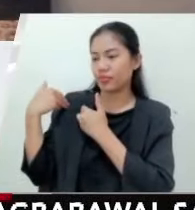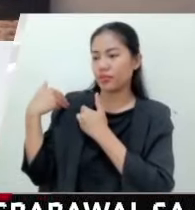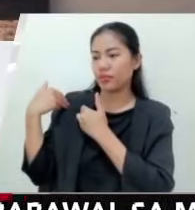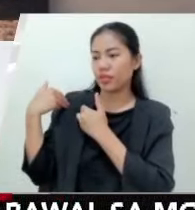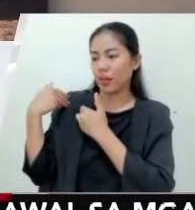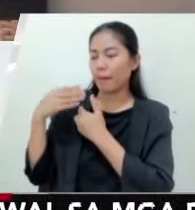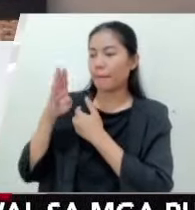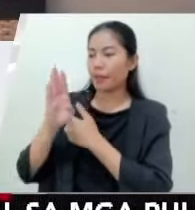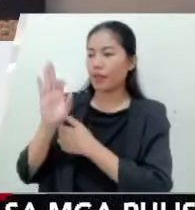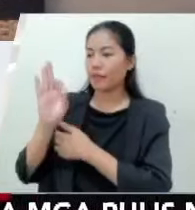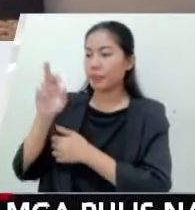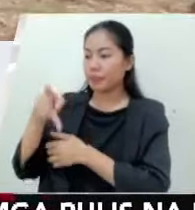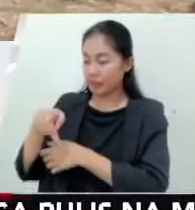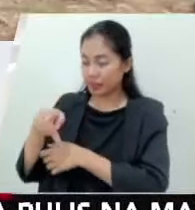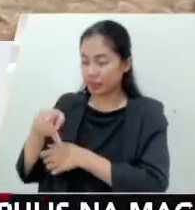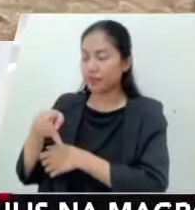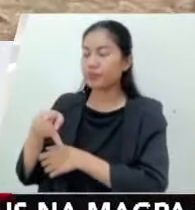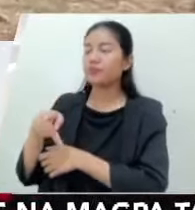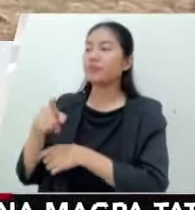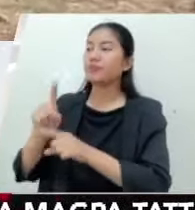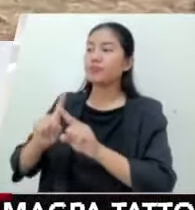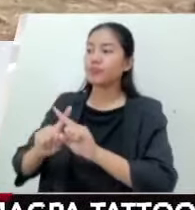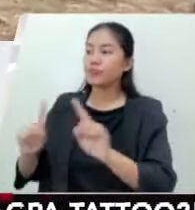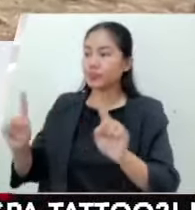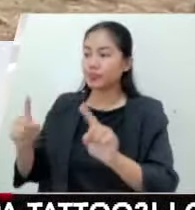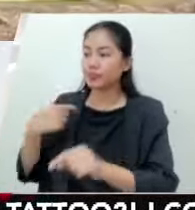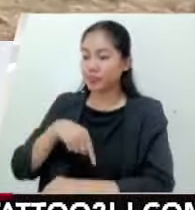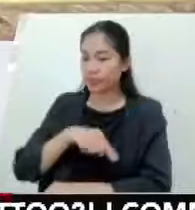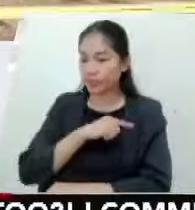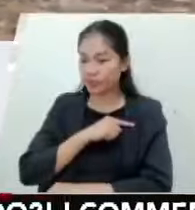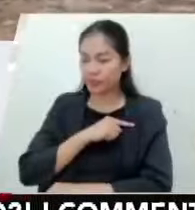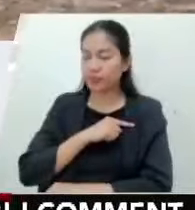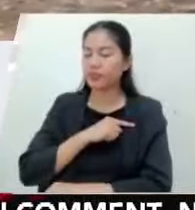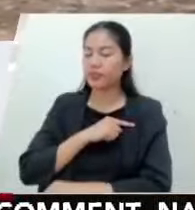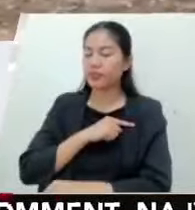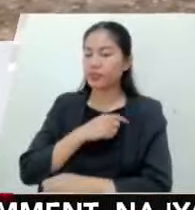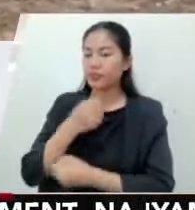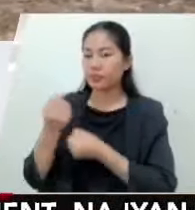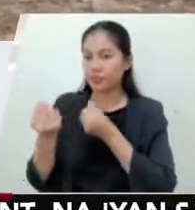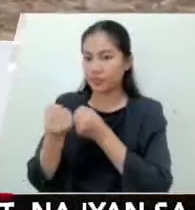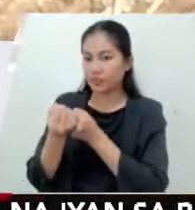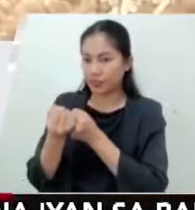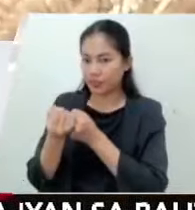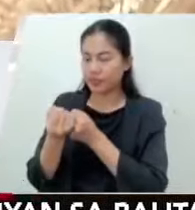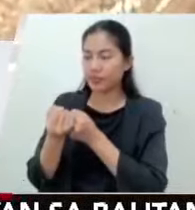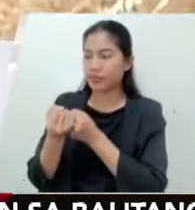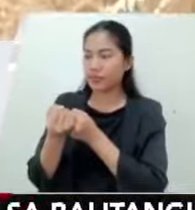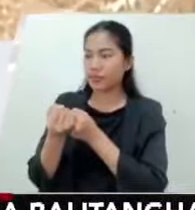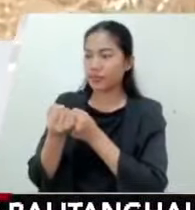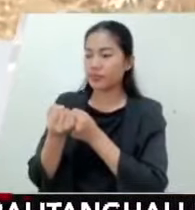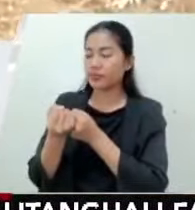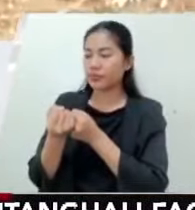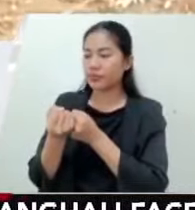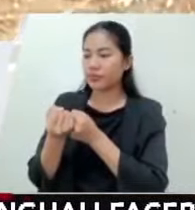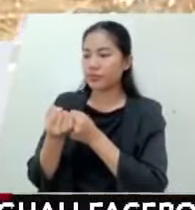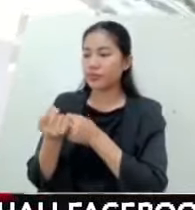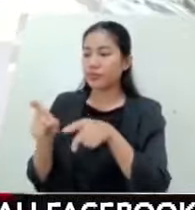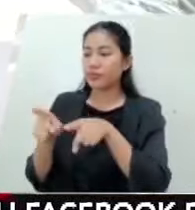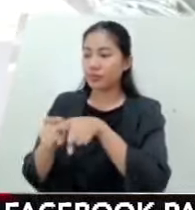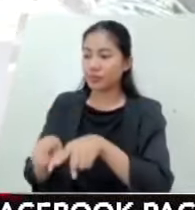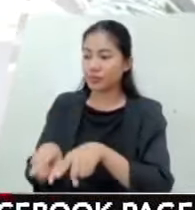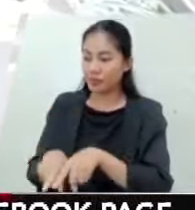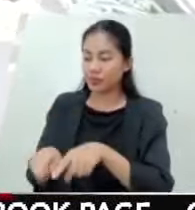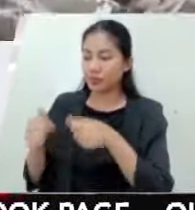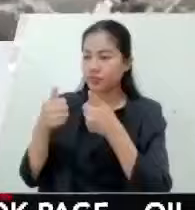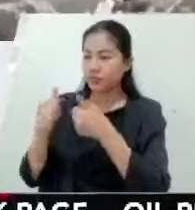No? Mm-hmm. Pero kami naman po ay nakasuporta sa kanila, lisudod na rin po sa directive ng GMINS